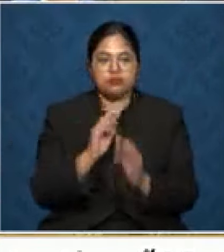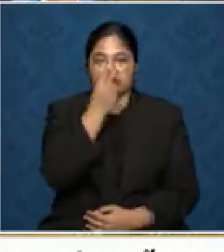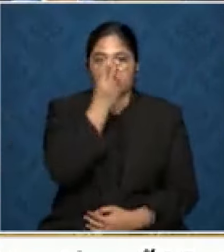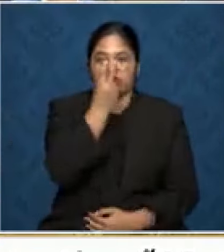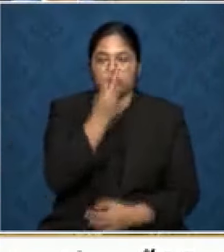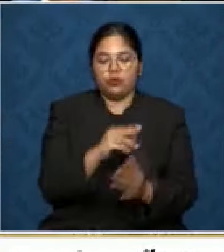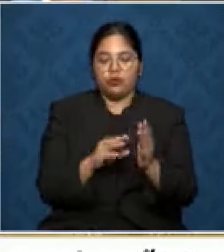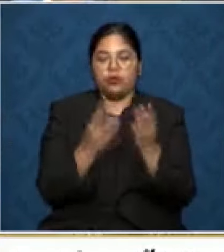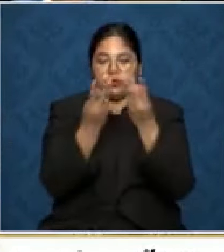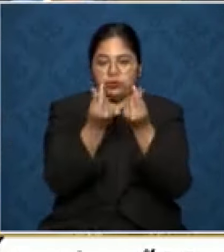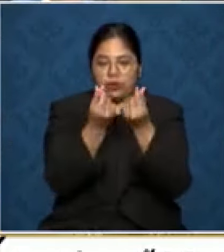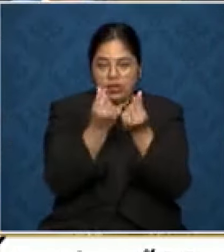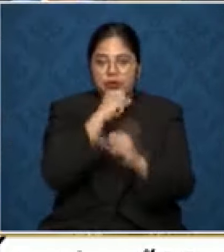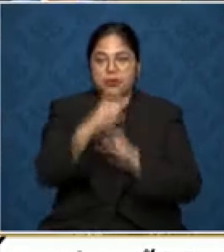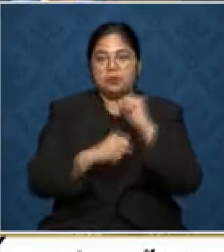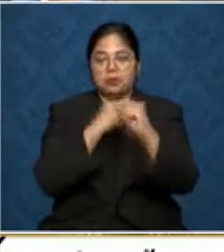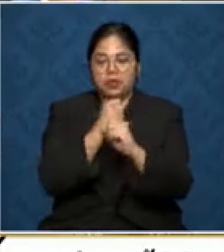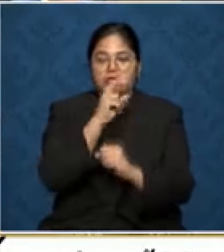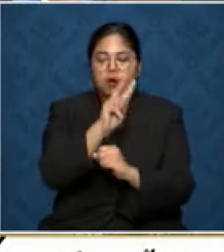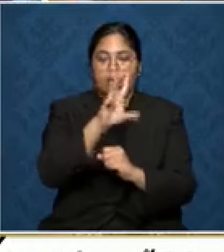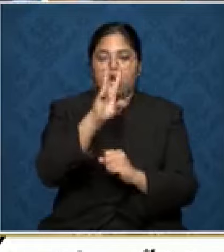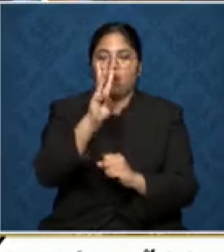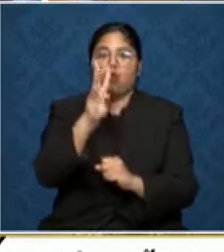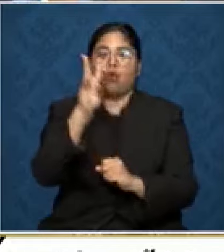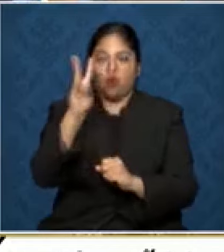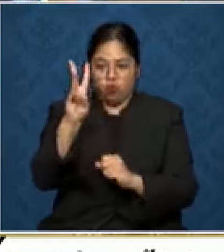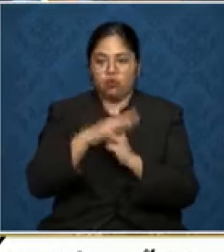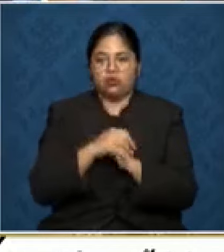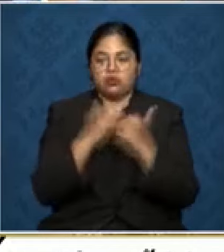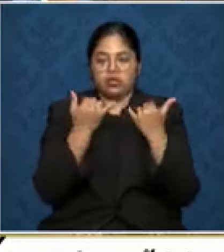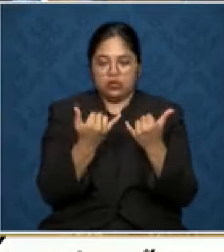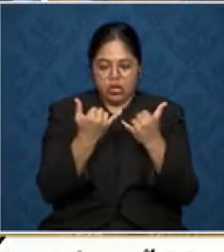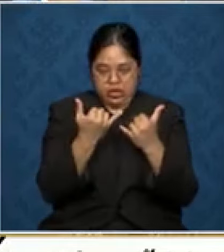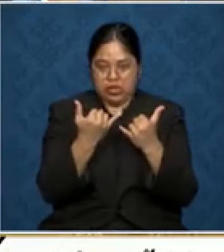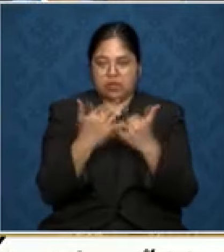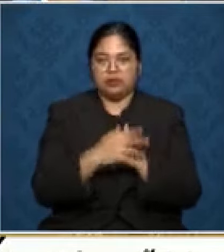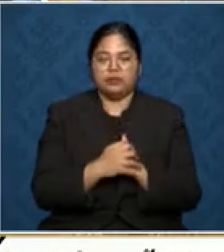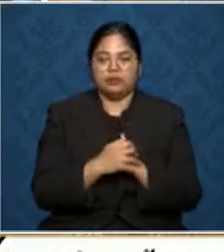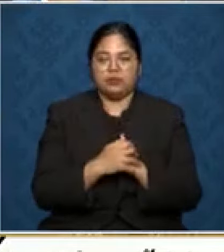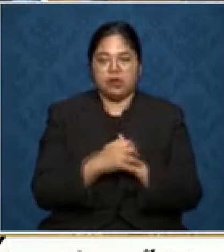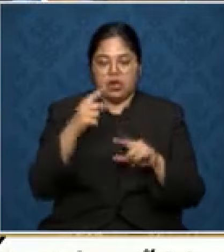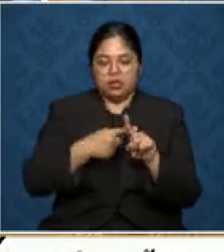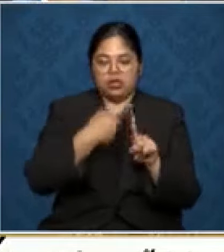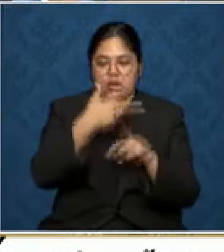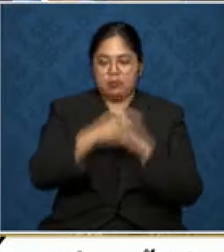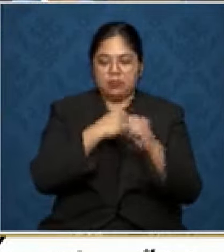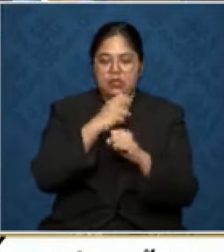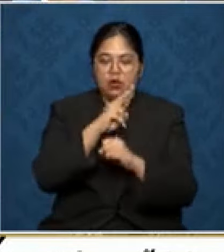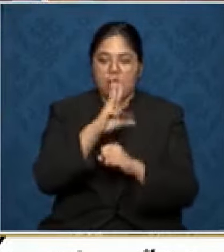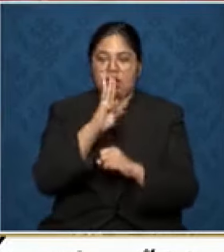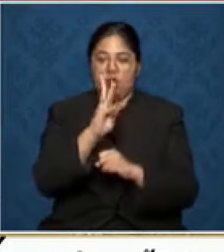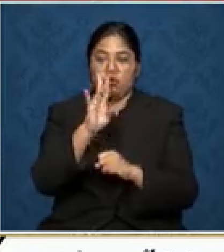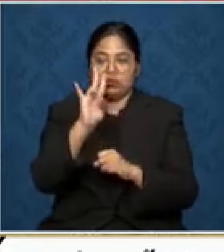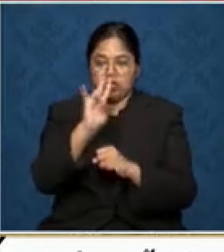ที่รัฐบาลนี้เข้ามาจนถึง 31มีนาคมล่าสุดไม่กี่วันเนี่ยครับ 6เดือนเต็ม